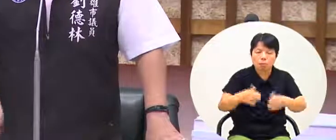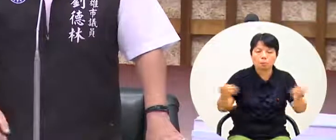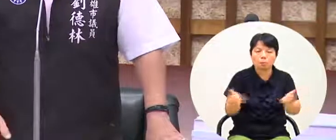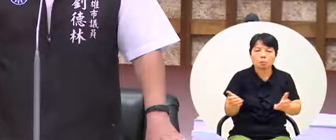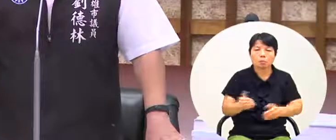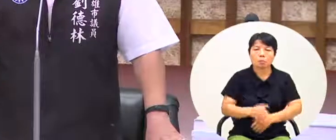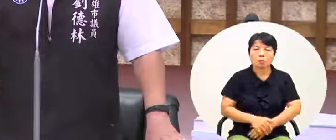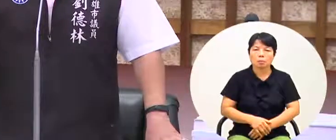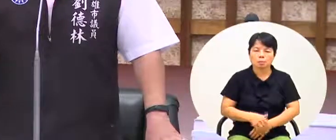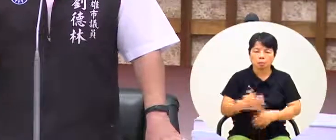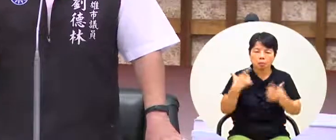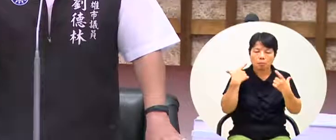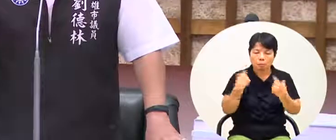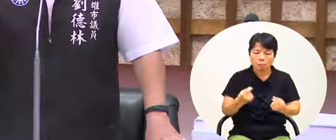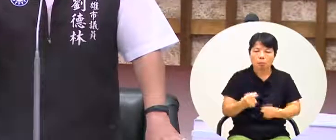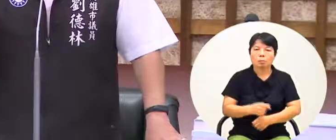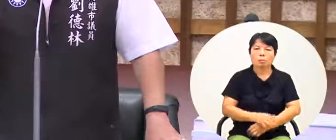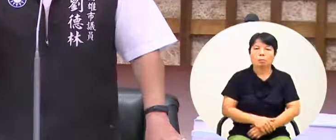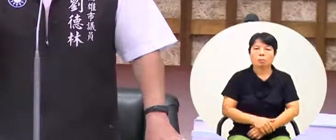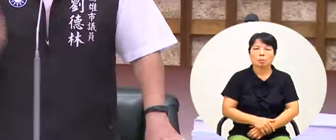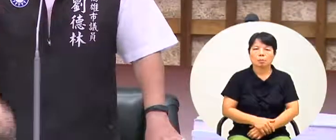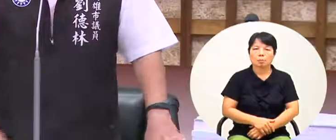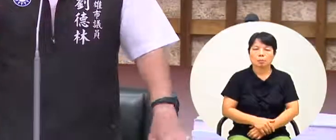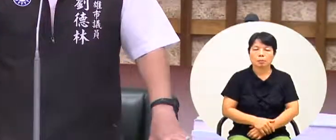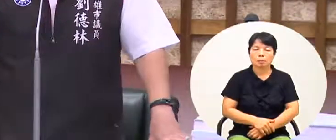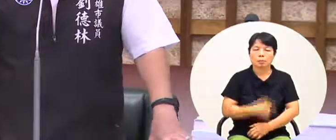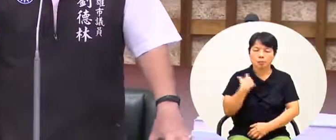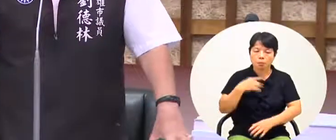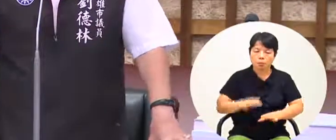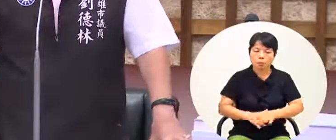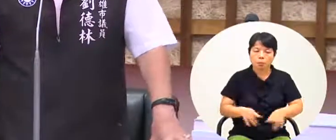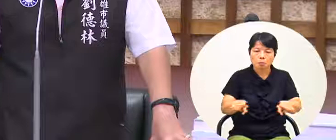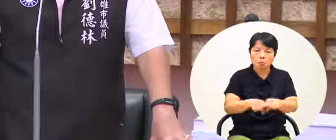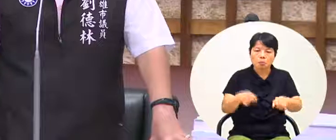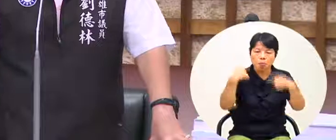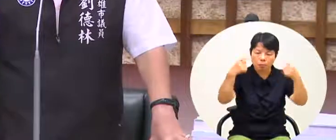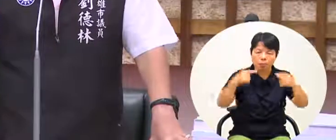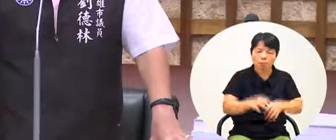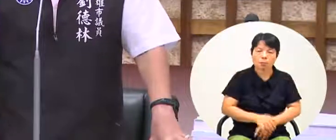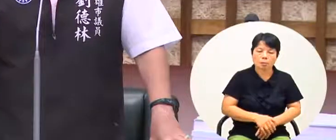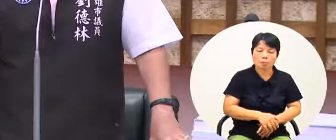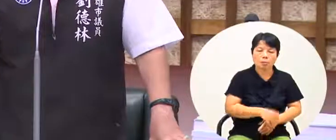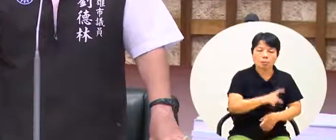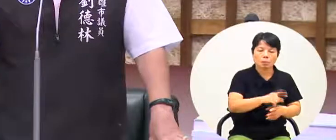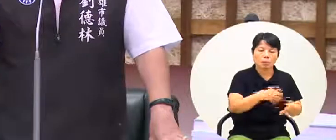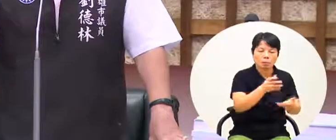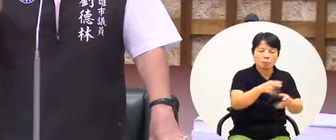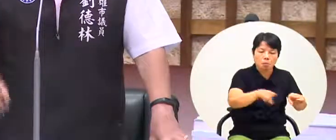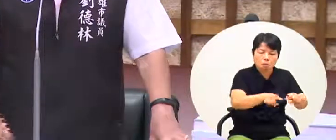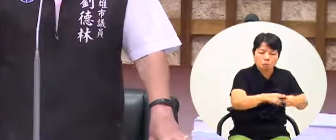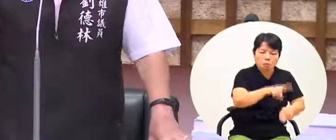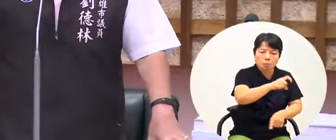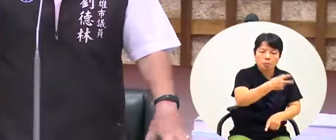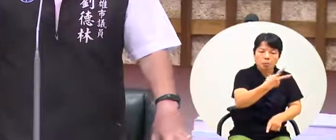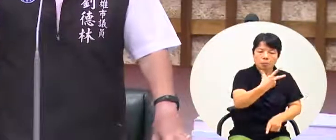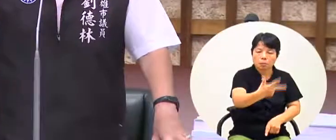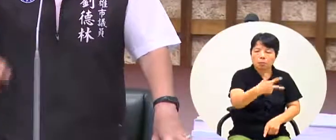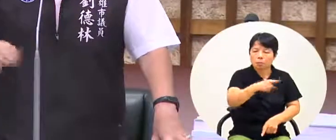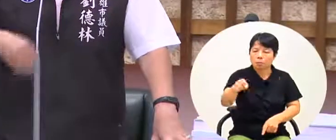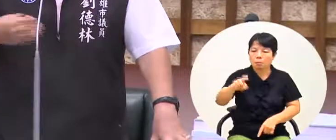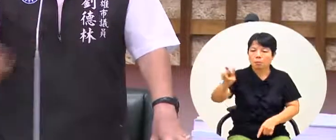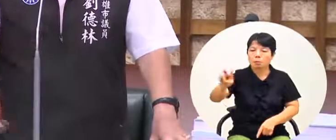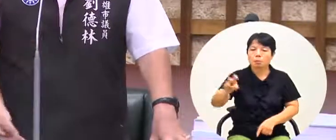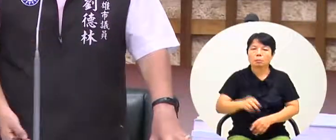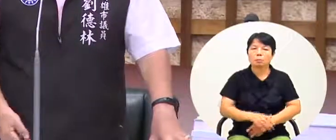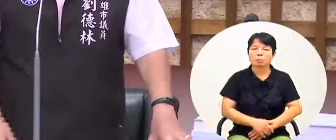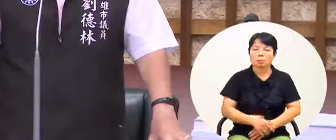说以平常大概都17平到20平的一个空间，他如果说一旦申请建造要